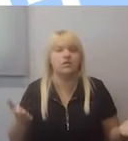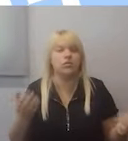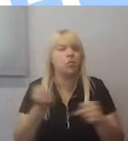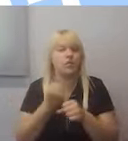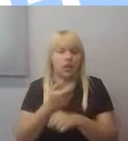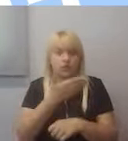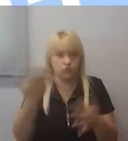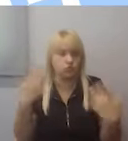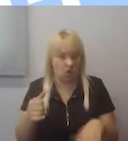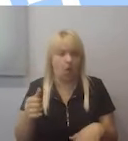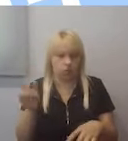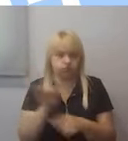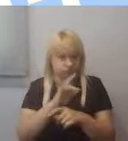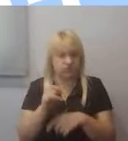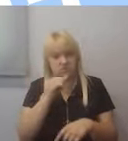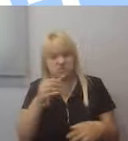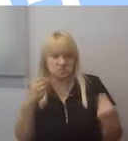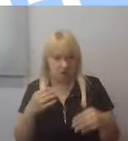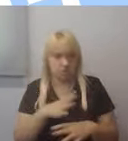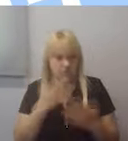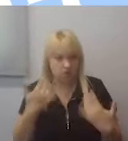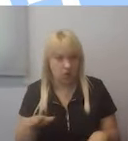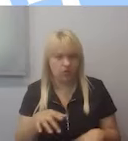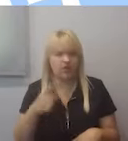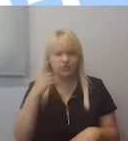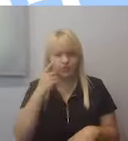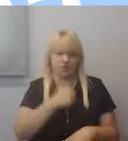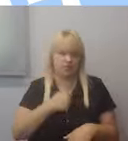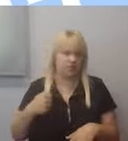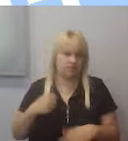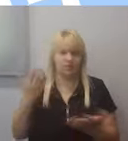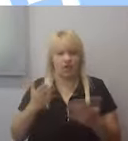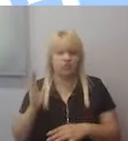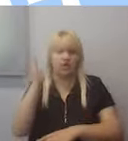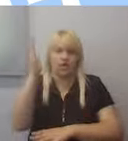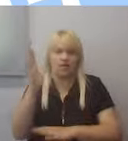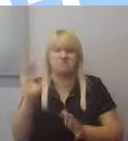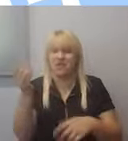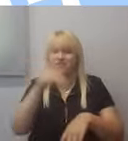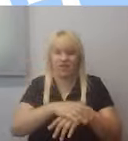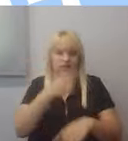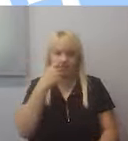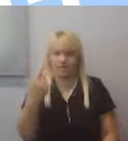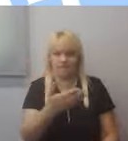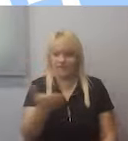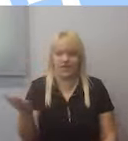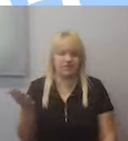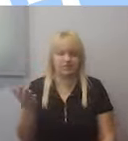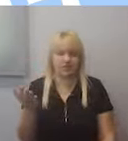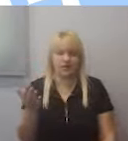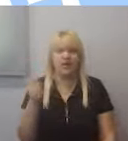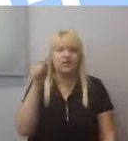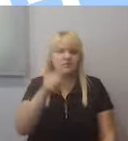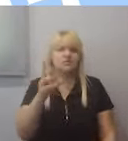zemes sargs pacels roku bet faktiski faktiski neviens nu šis ir ļoti nopietns